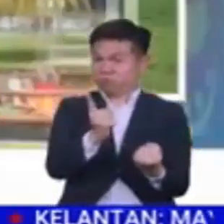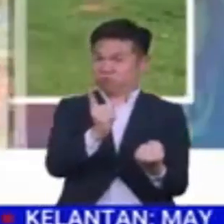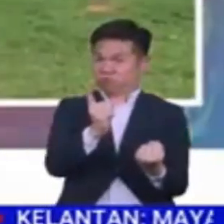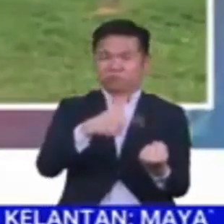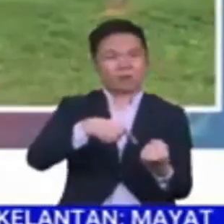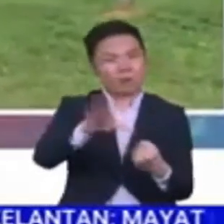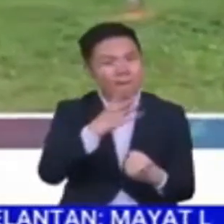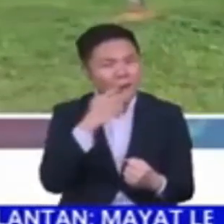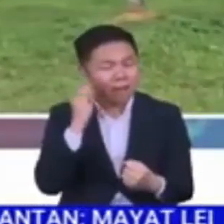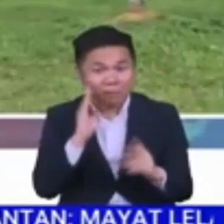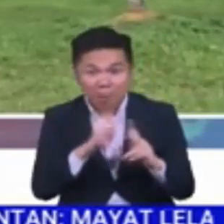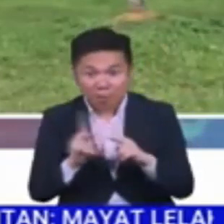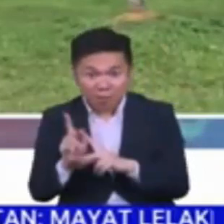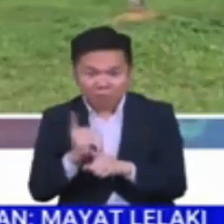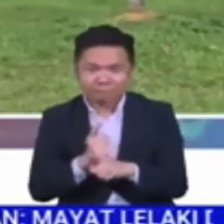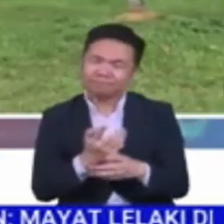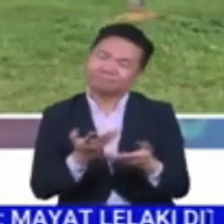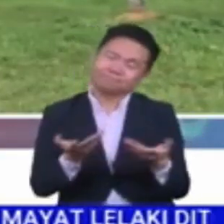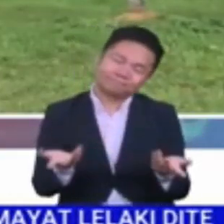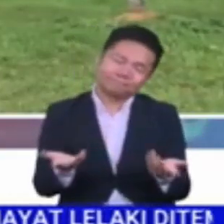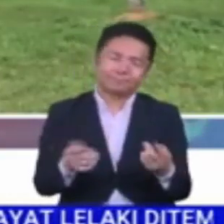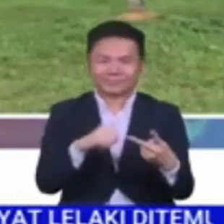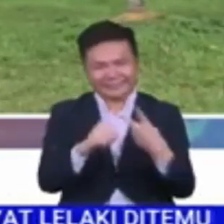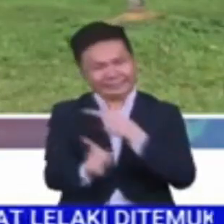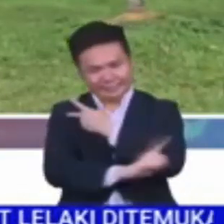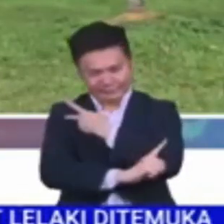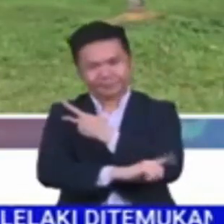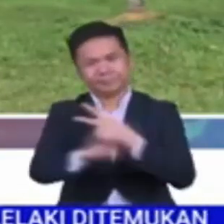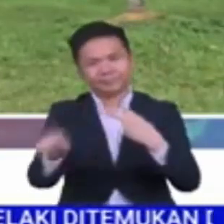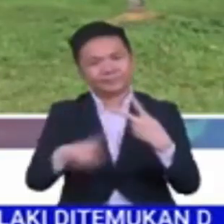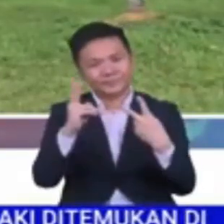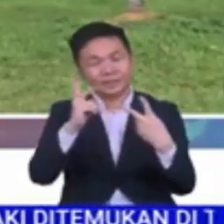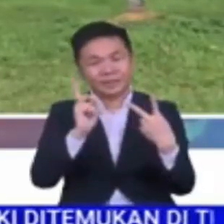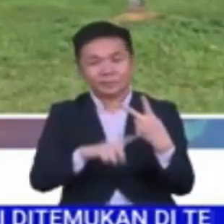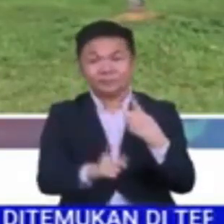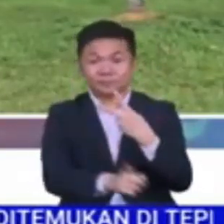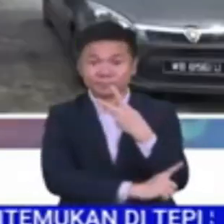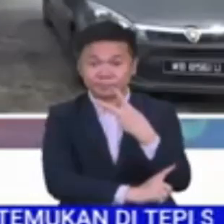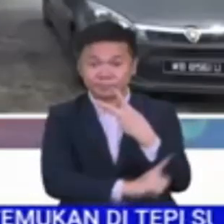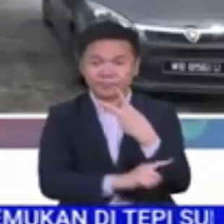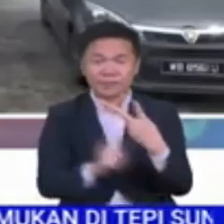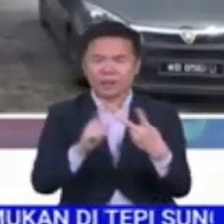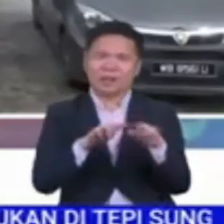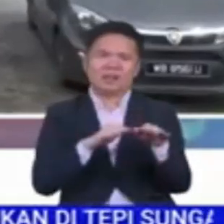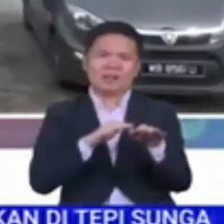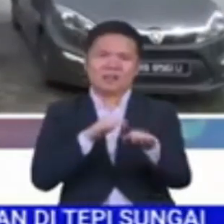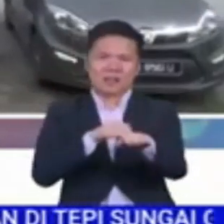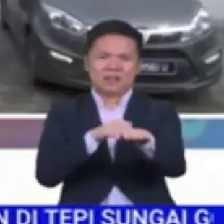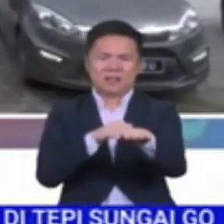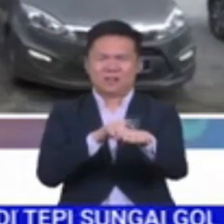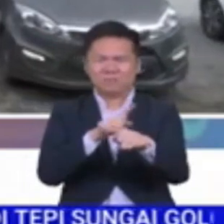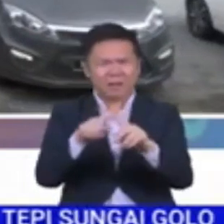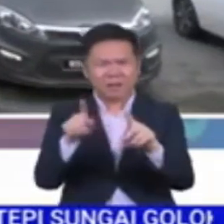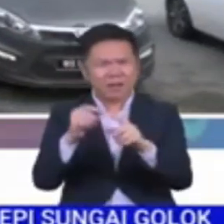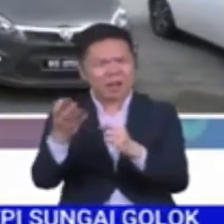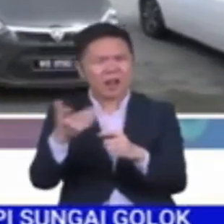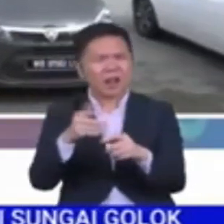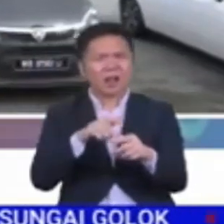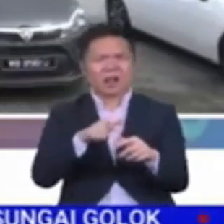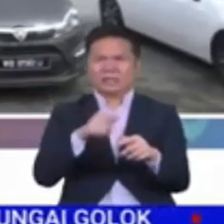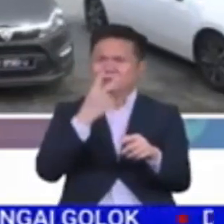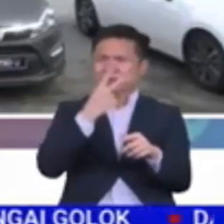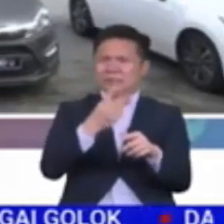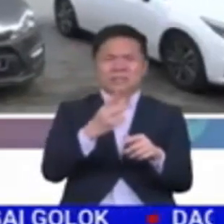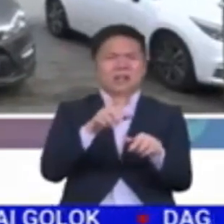tak sabar nak beraya. Dan antara kesan lain lagi yang kita dapat adalah berkaitan dengan halangan. Banyak juga kenderaan yang letak tempat-tempat